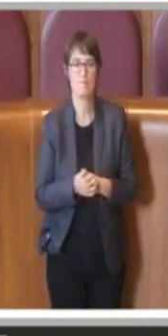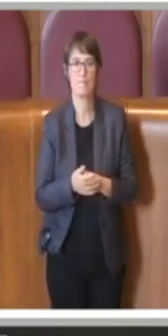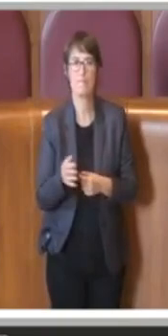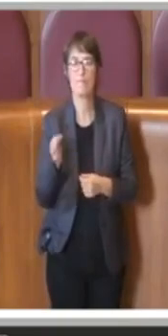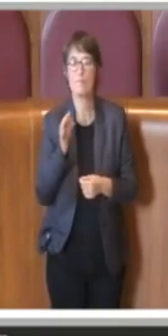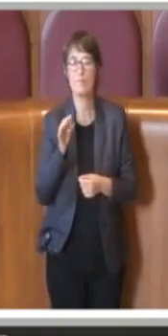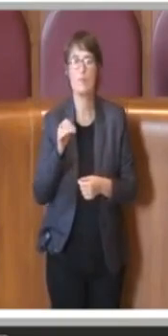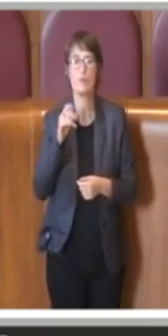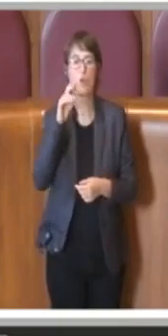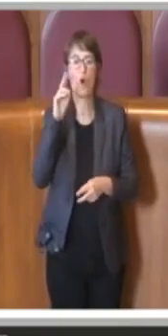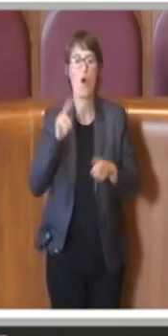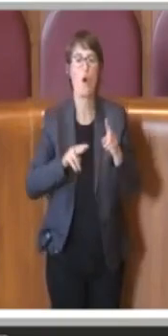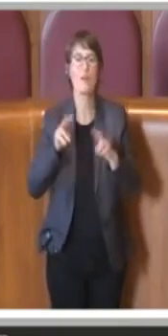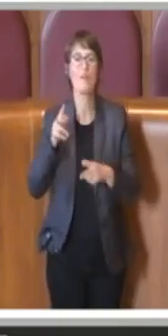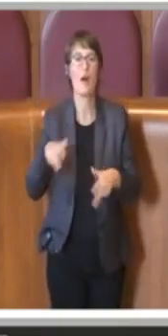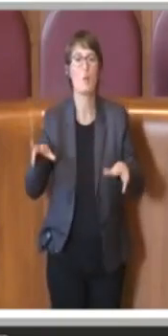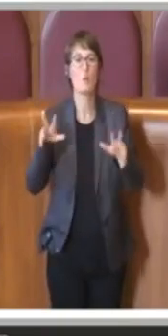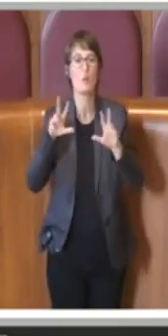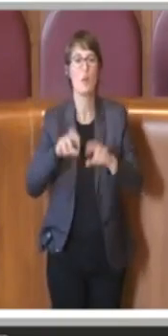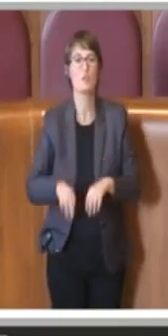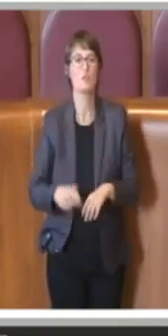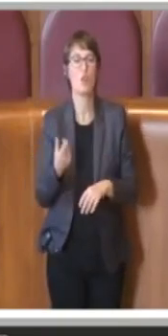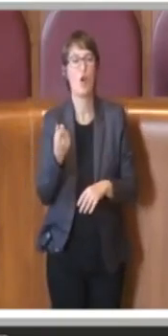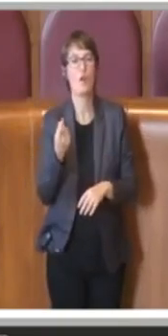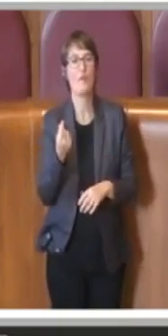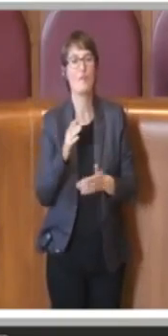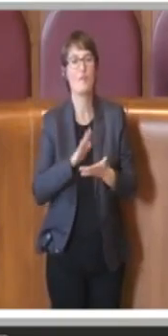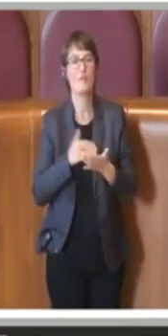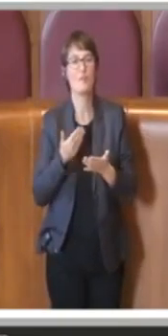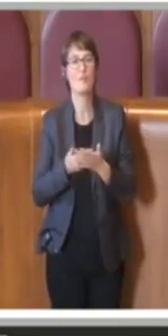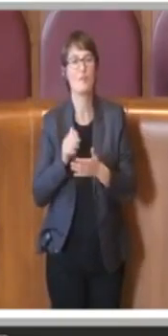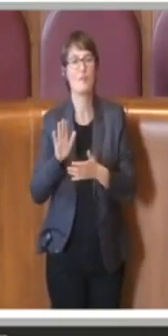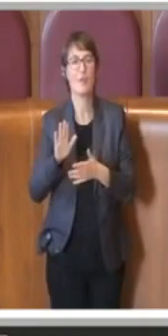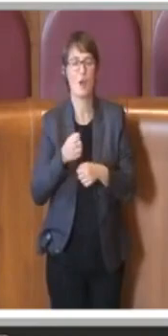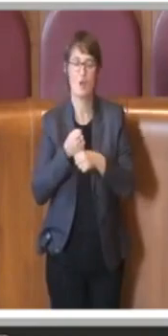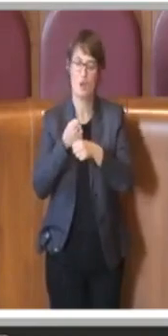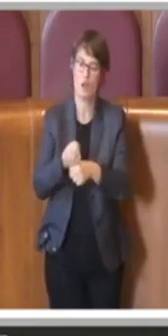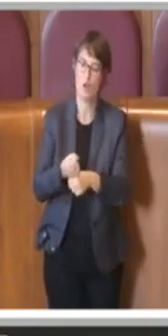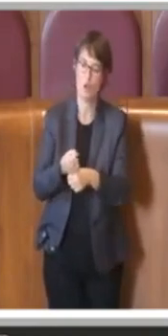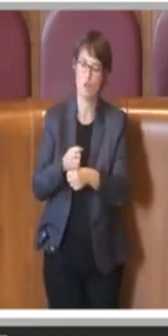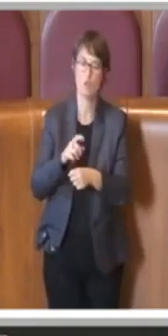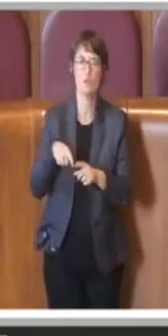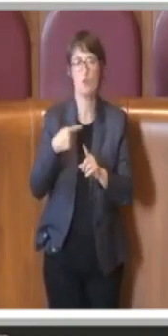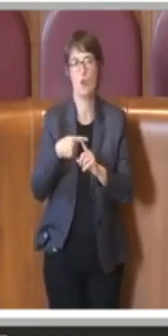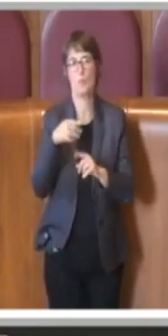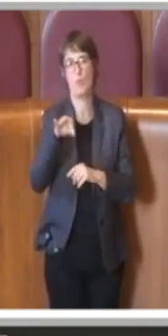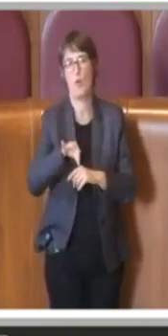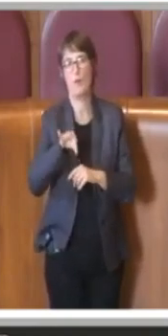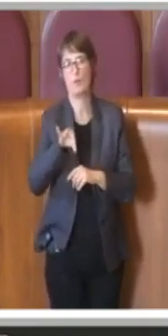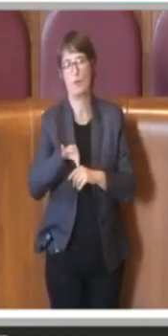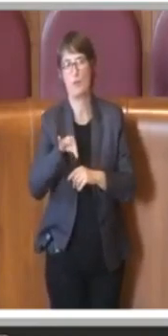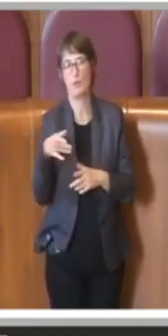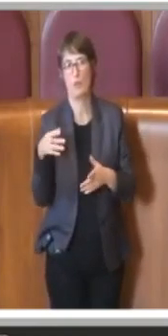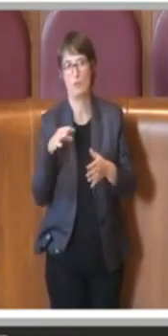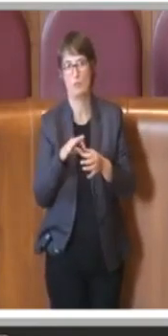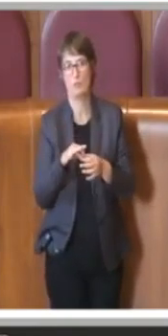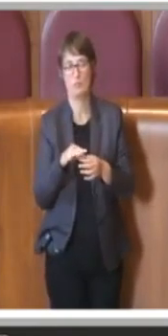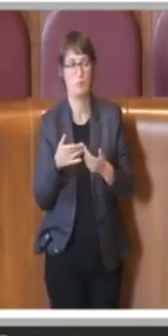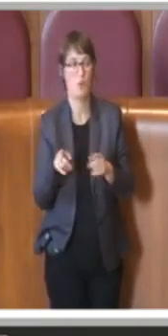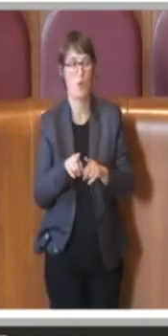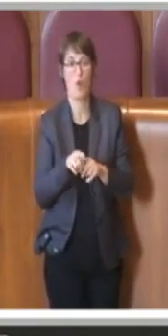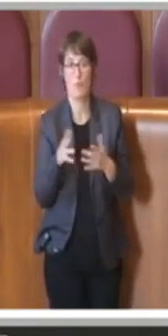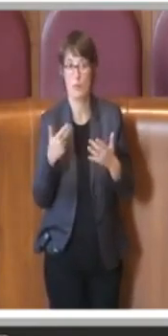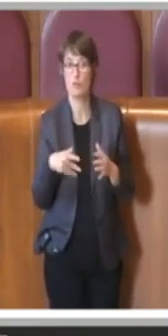della concessione e altrettanto del relativo canone. Come è previsto, ecco, il codice dei contratti, il valore